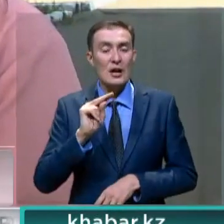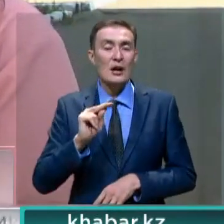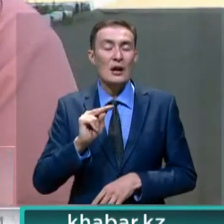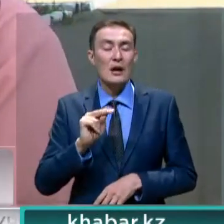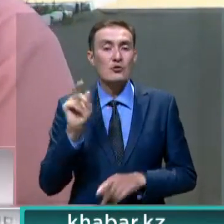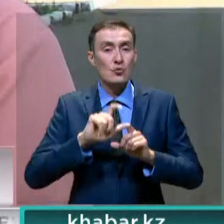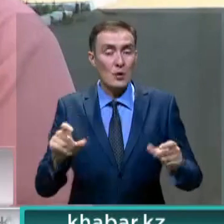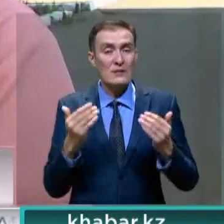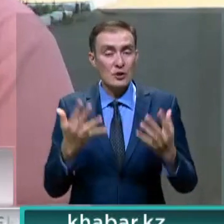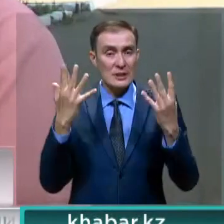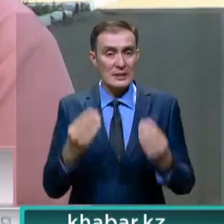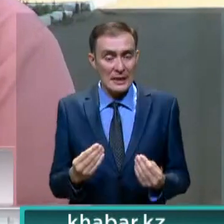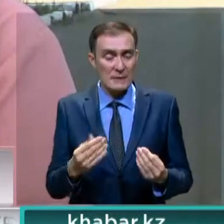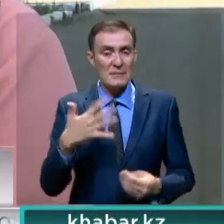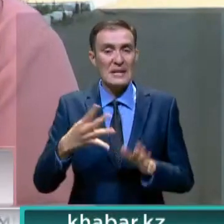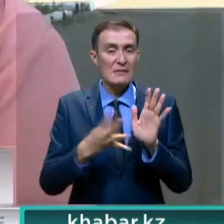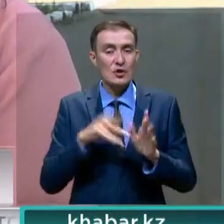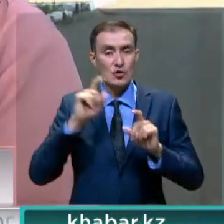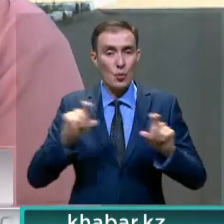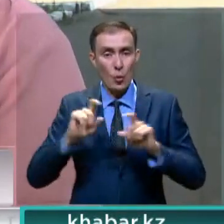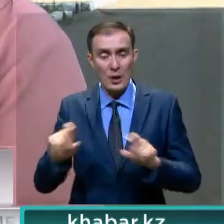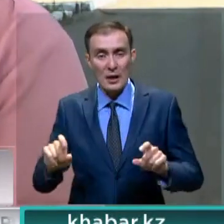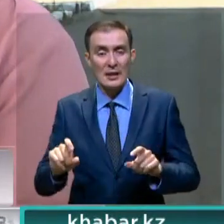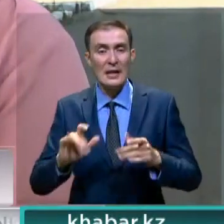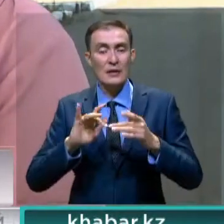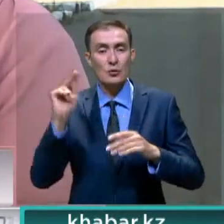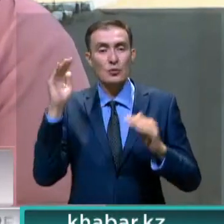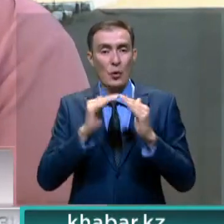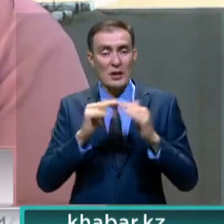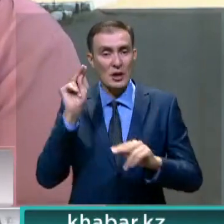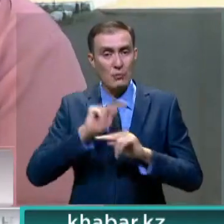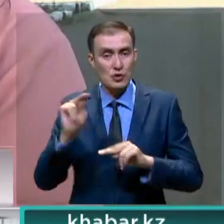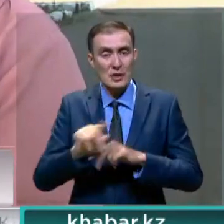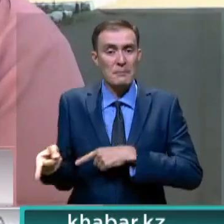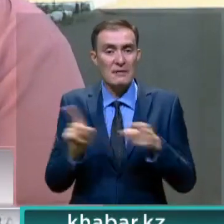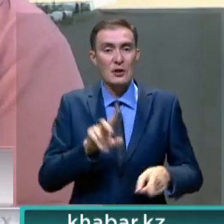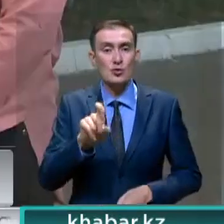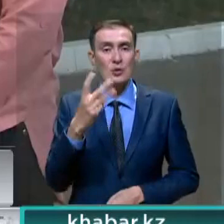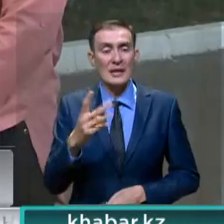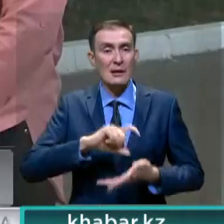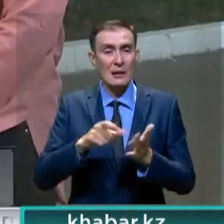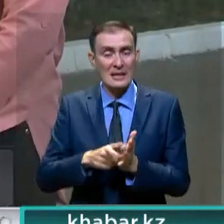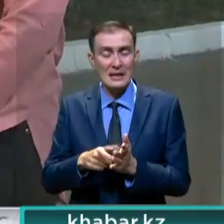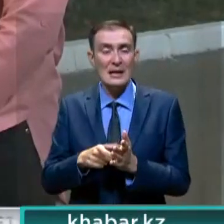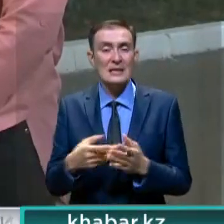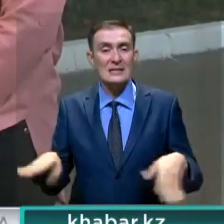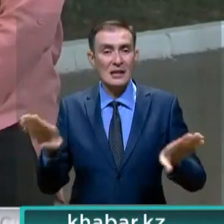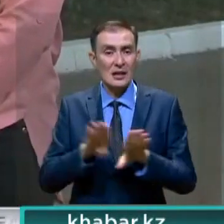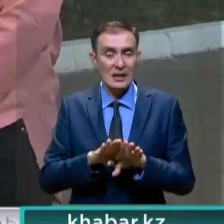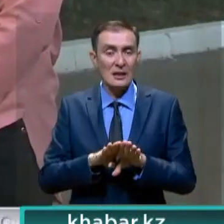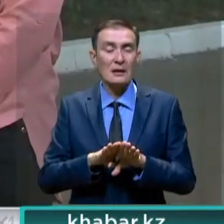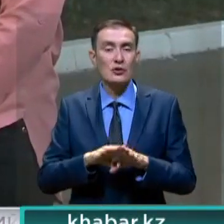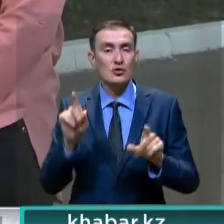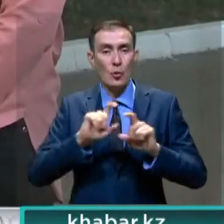офлайн-режиме. На сегодняшний день в 59 школах на дистанционное обучение были переведены 103 классов. Закрытых на карантин школ